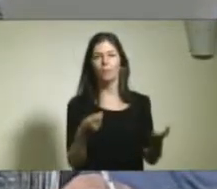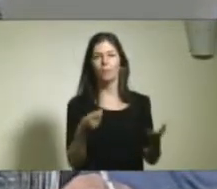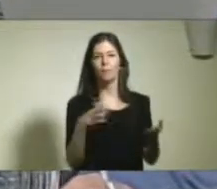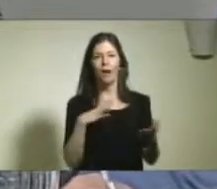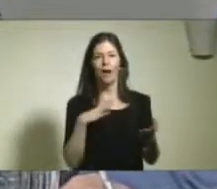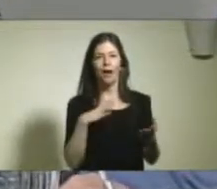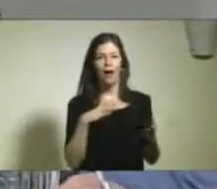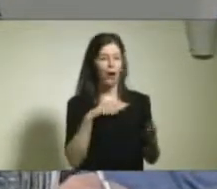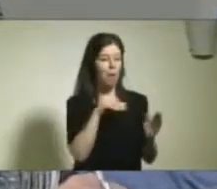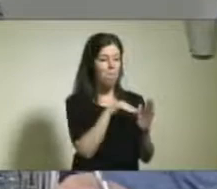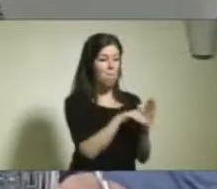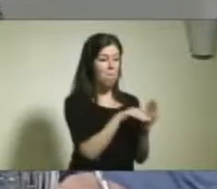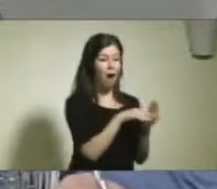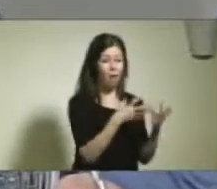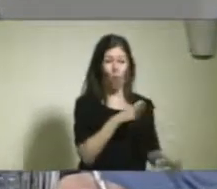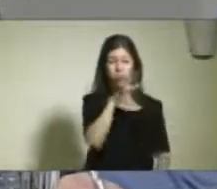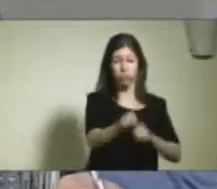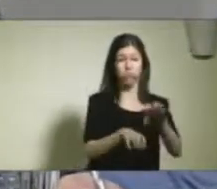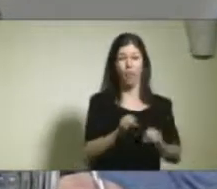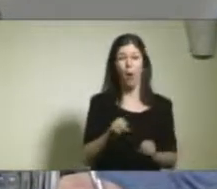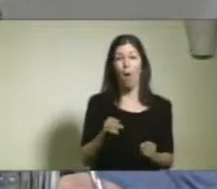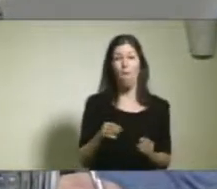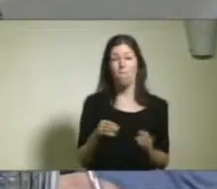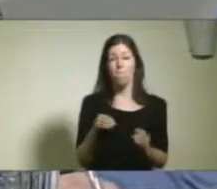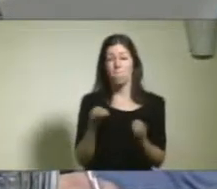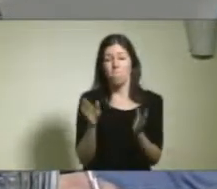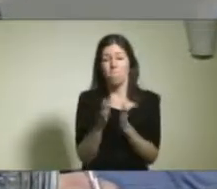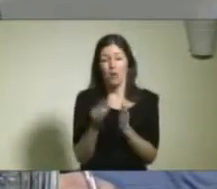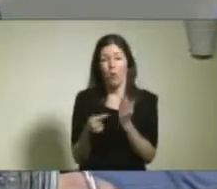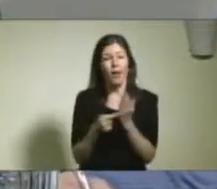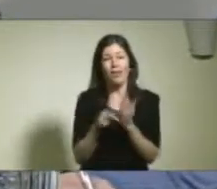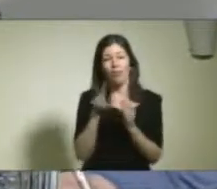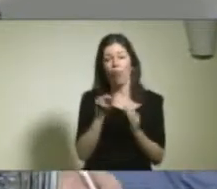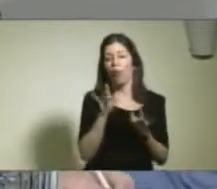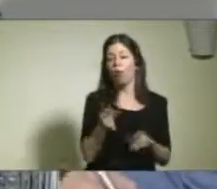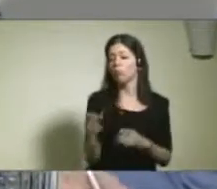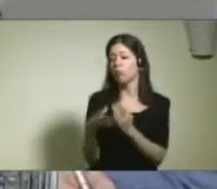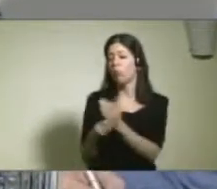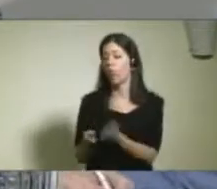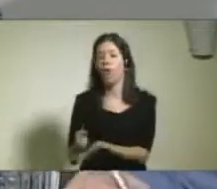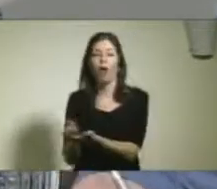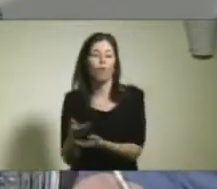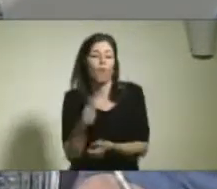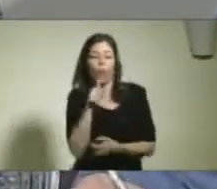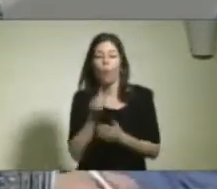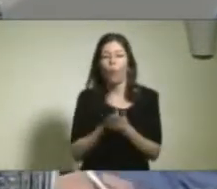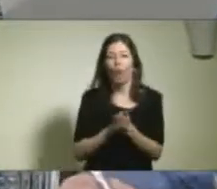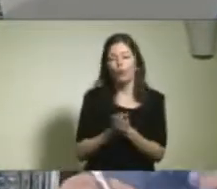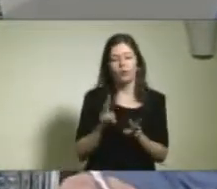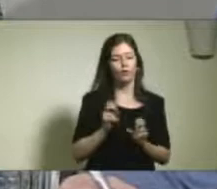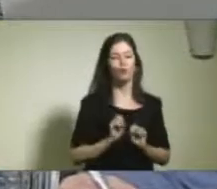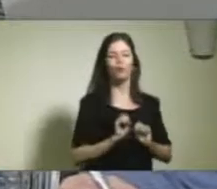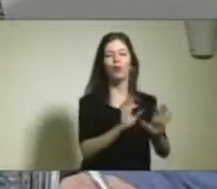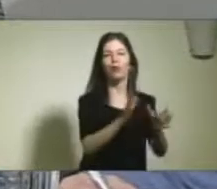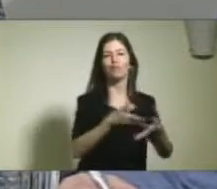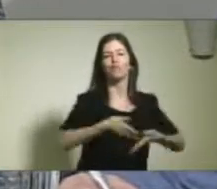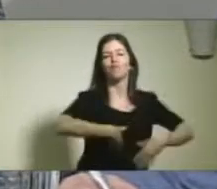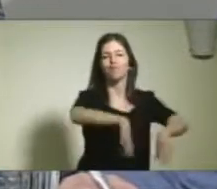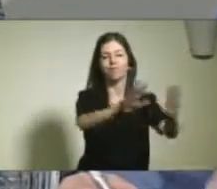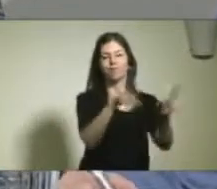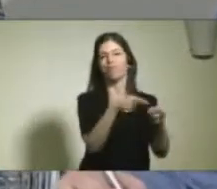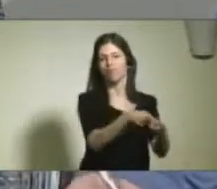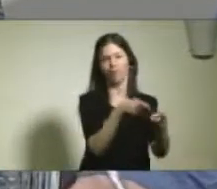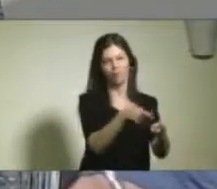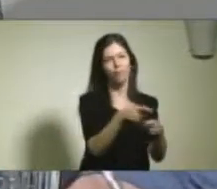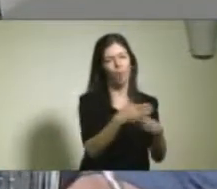ruées dessus pour faire du microcrédit, puisque c'est toujours de l'aide aux plus pauvres. Donc là-dessus, on nous laisse quand même des parts de marché